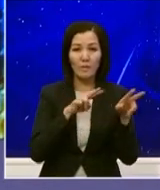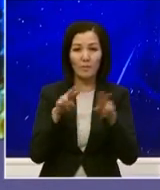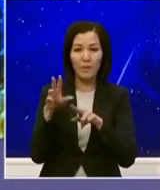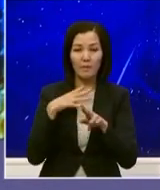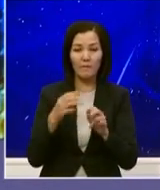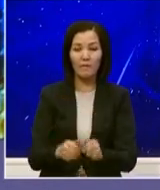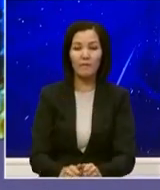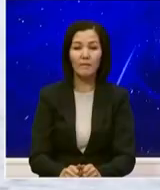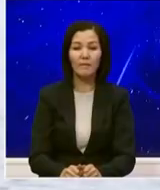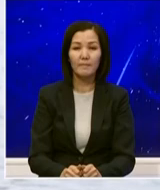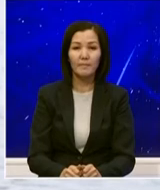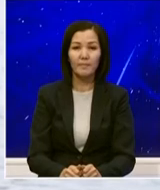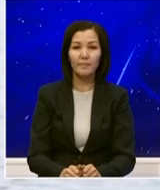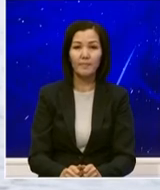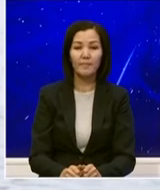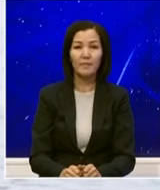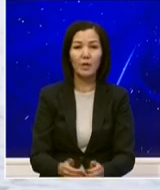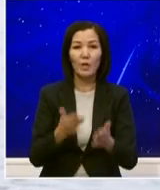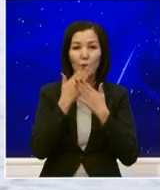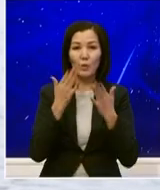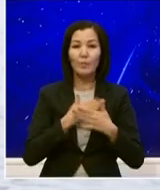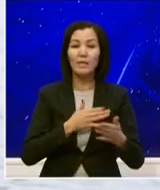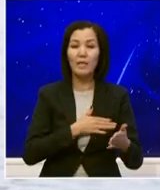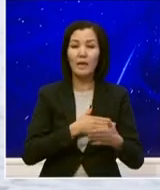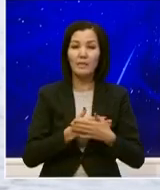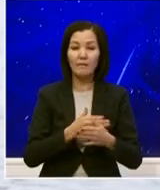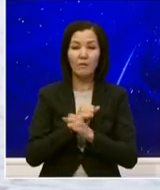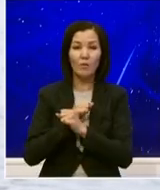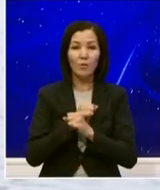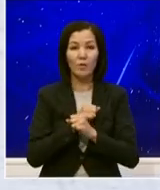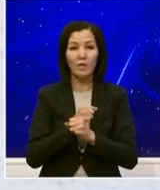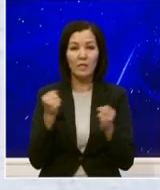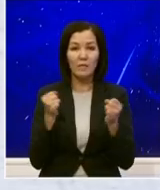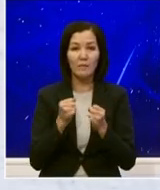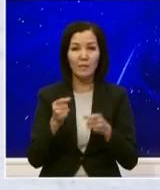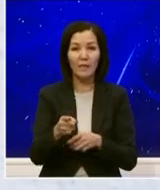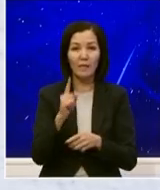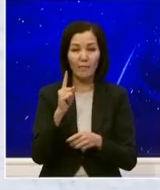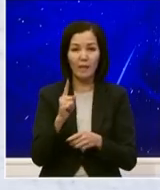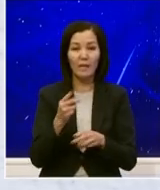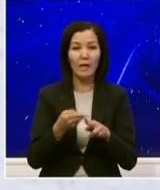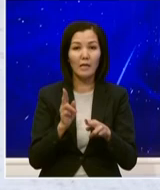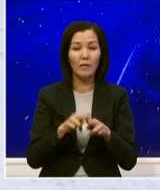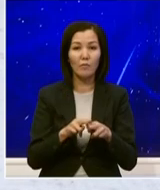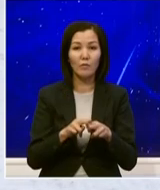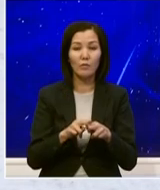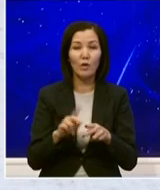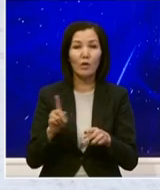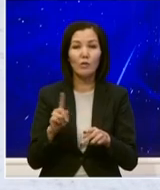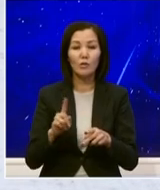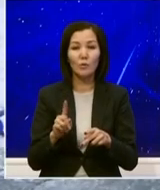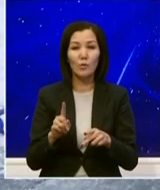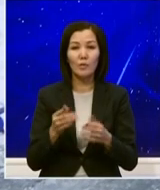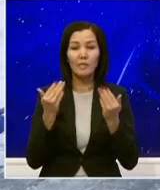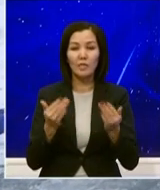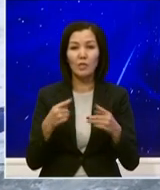объектов. Среди любителей активного отдыха зимняя рыбалка стоит особняком. Это продиктовано тем, что снасти